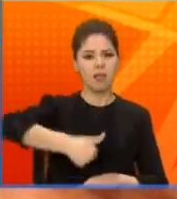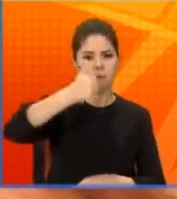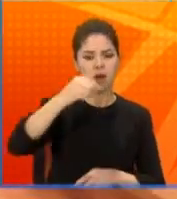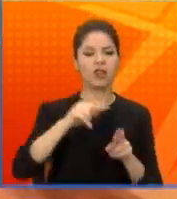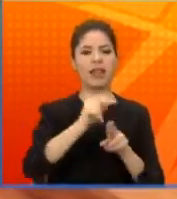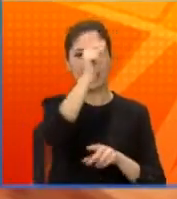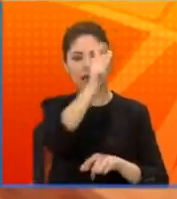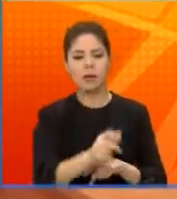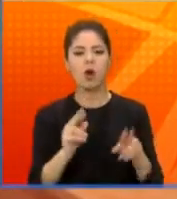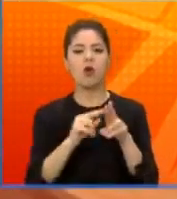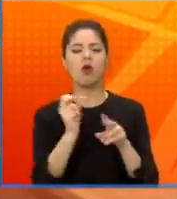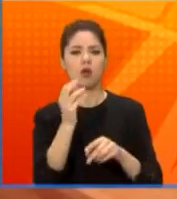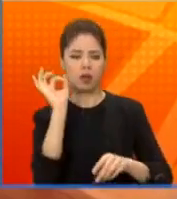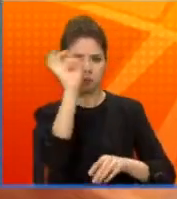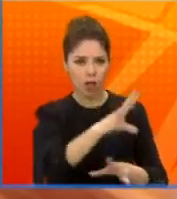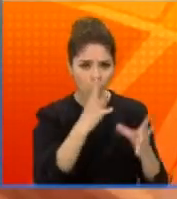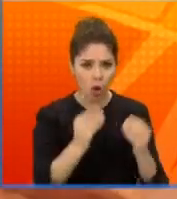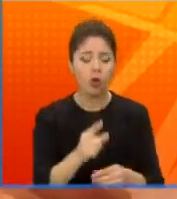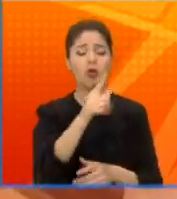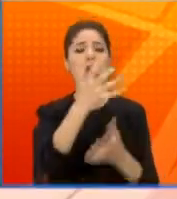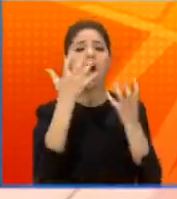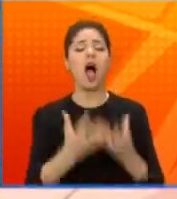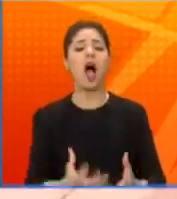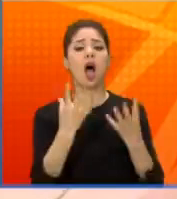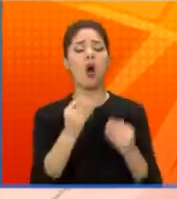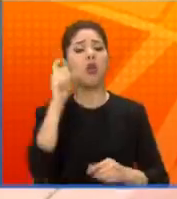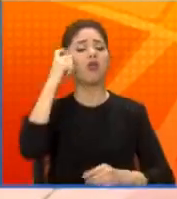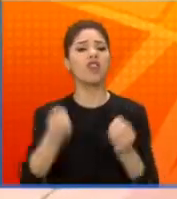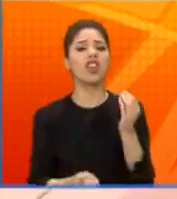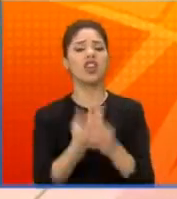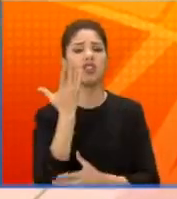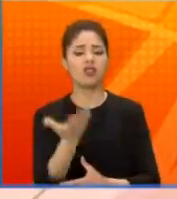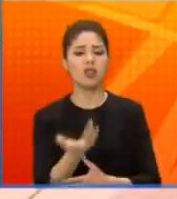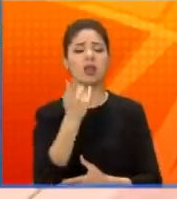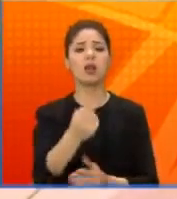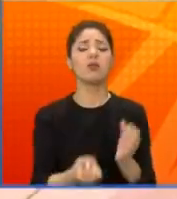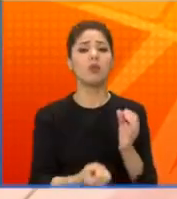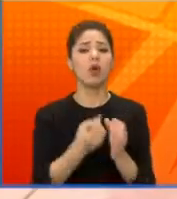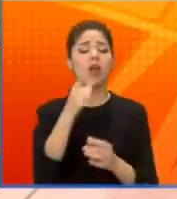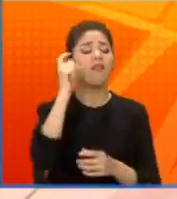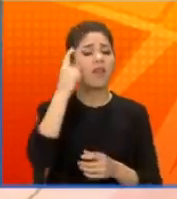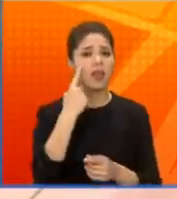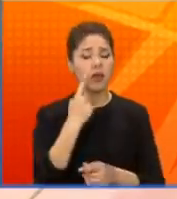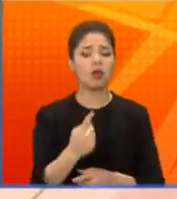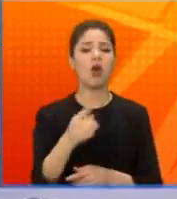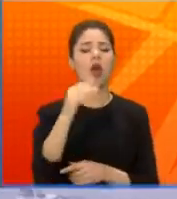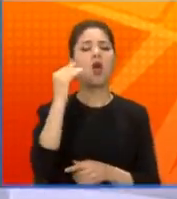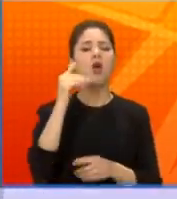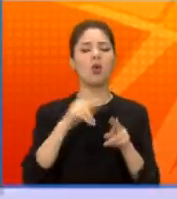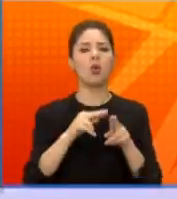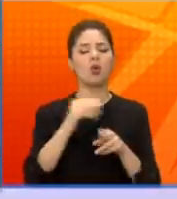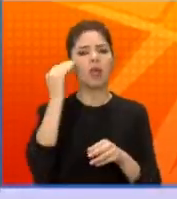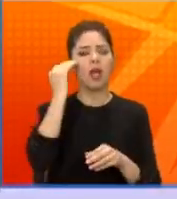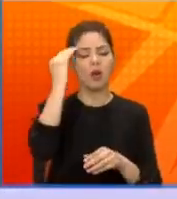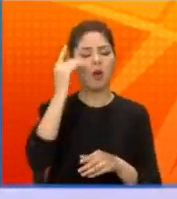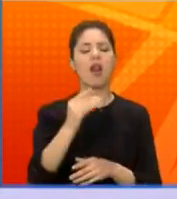Jong-un'un koronavirüse yakalandığı ve durumunun ağır olduğu iddiası ortaya atılmıştı. Bu iddiayı Güney Koreli yetkililer ve Çin